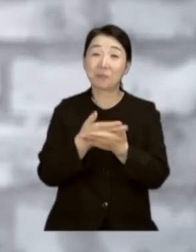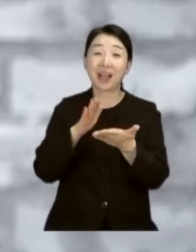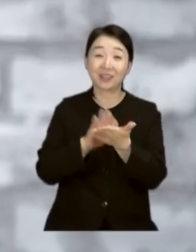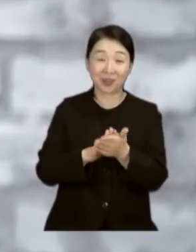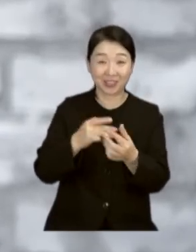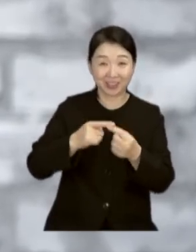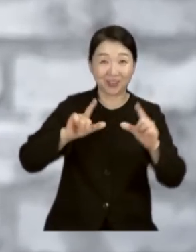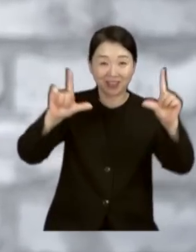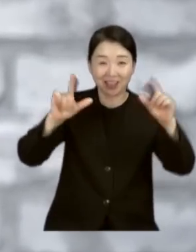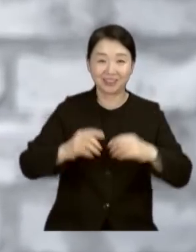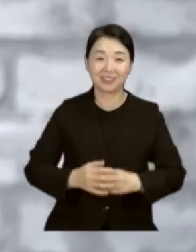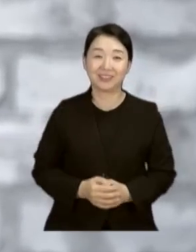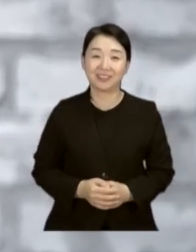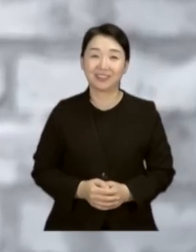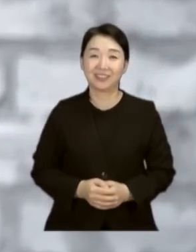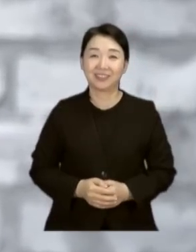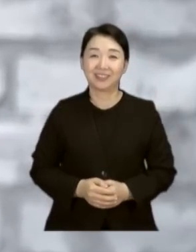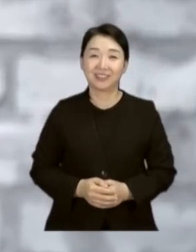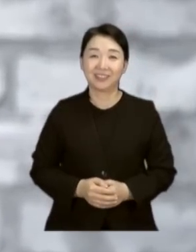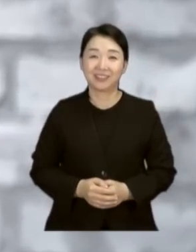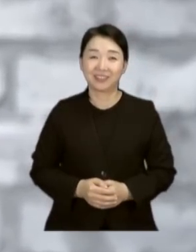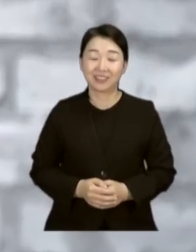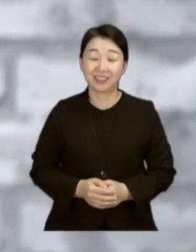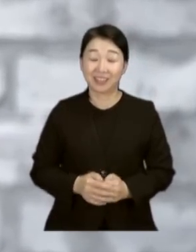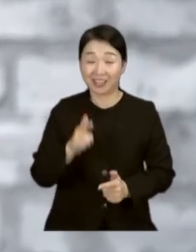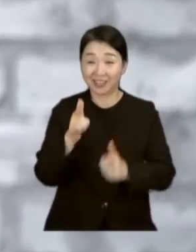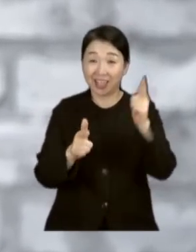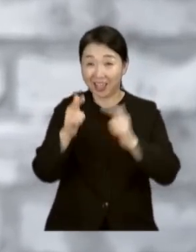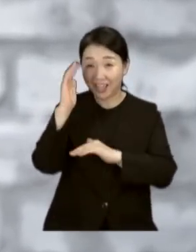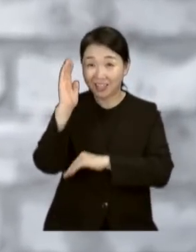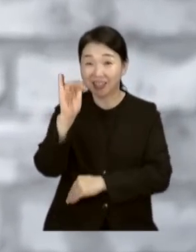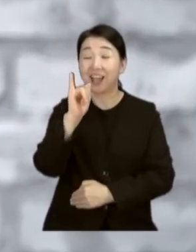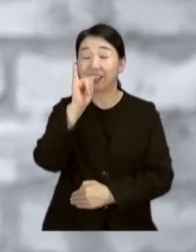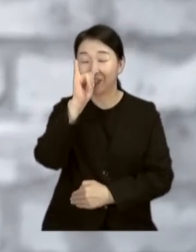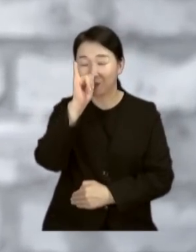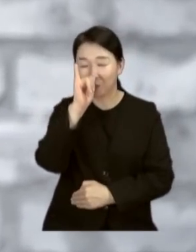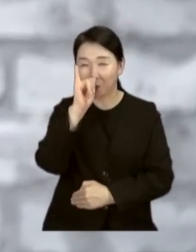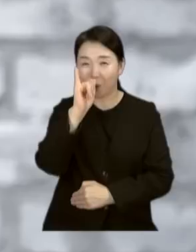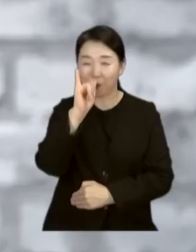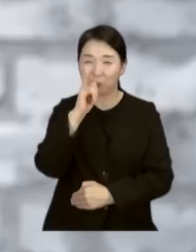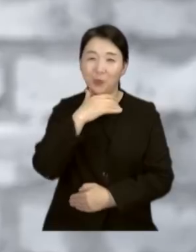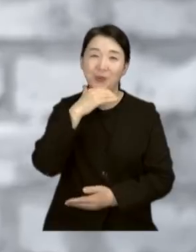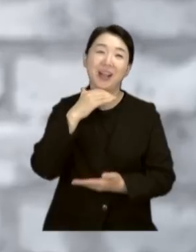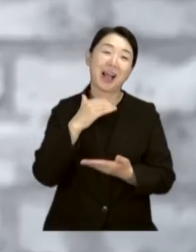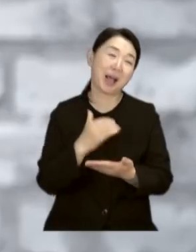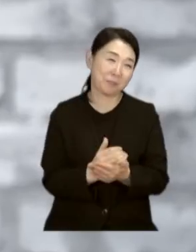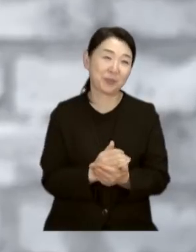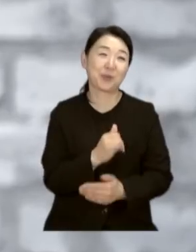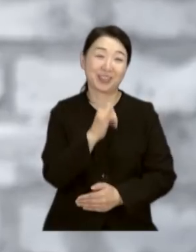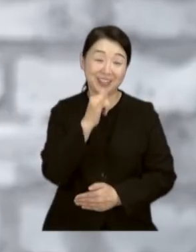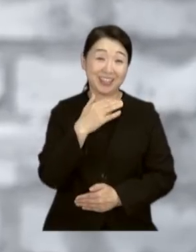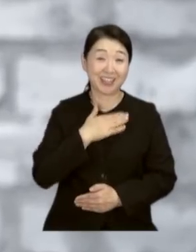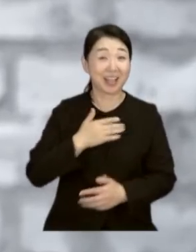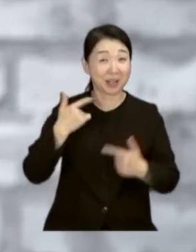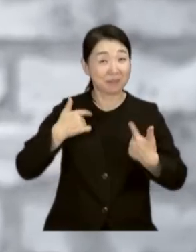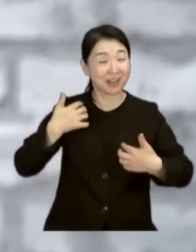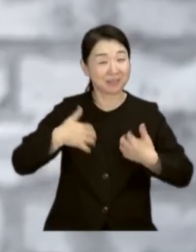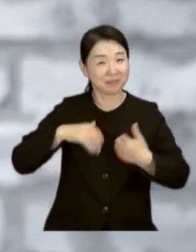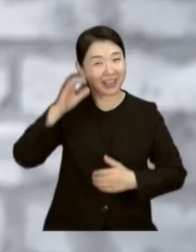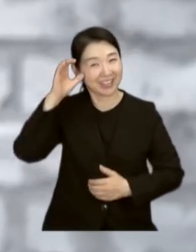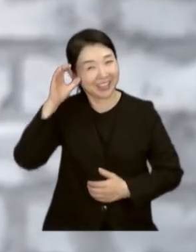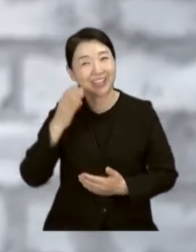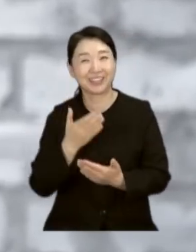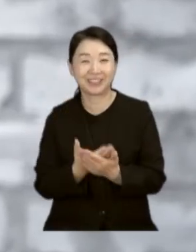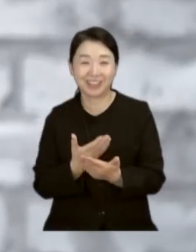첫 방송인데요. 네. 더욱 다채로워지고 또 지난 감동과 기쁨으로 가득할 내가 매일 기쁘게 여러분들 기대도